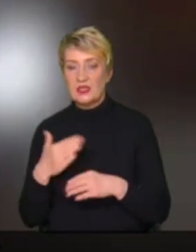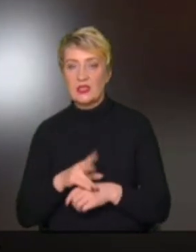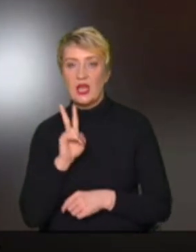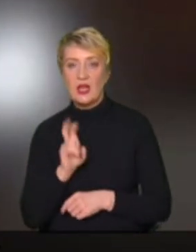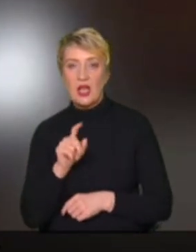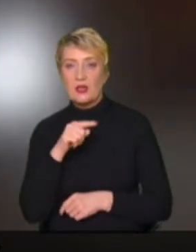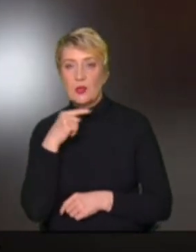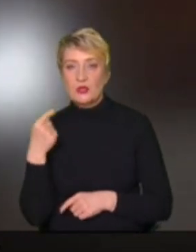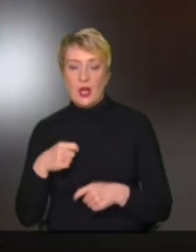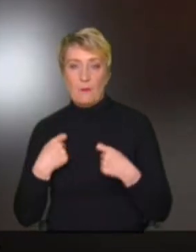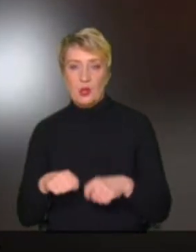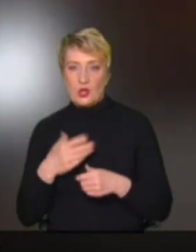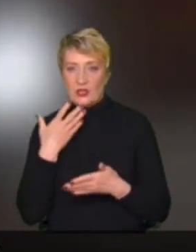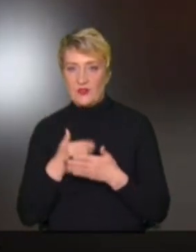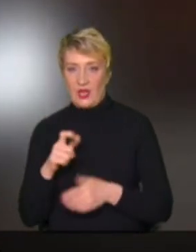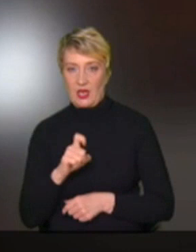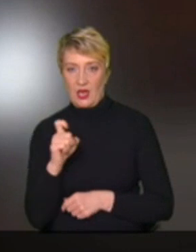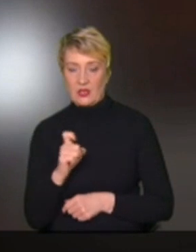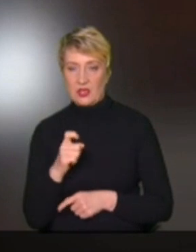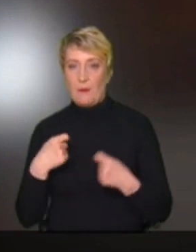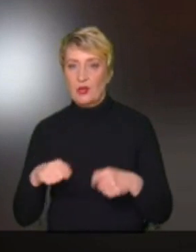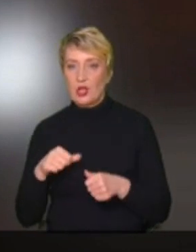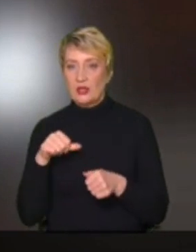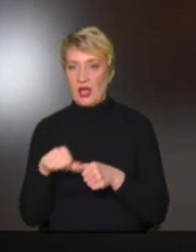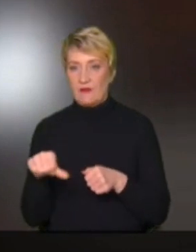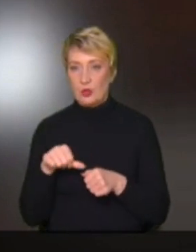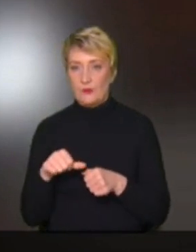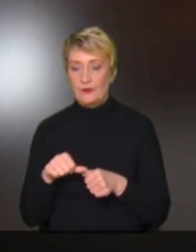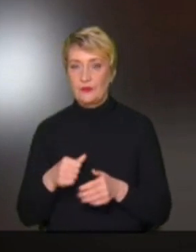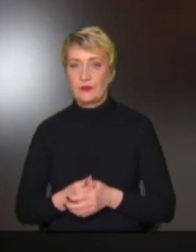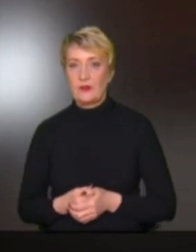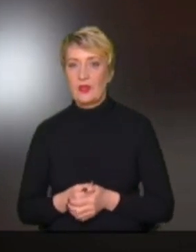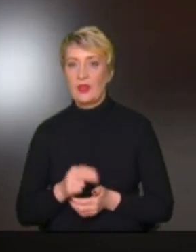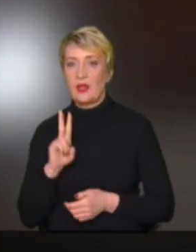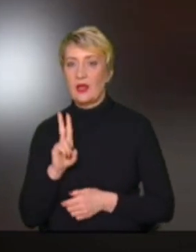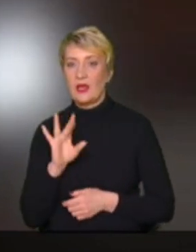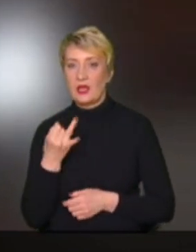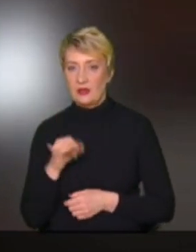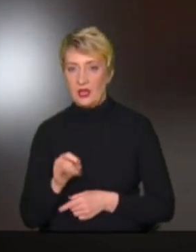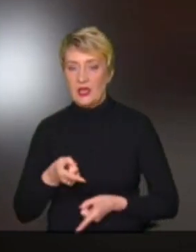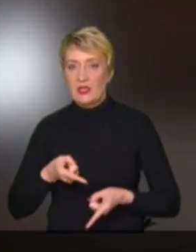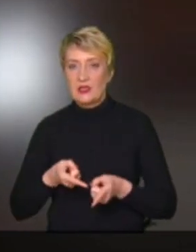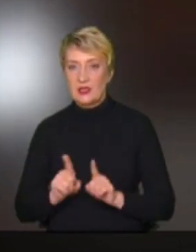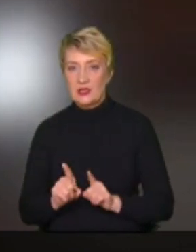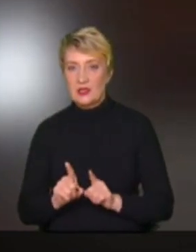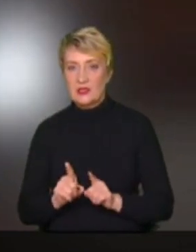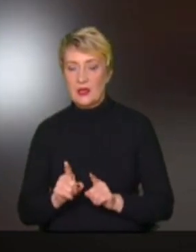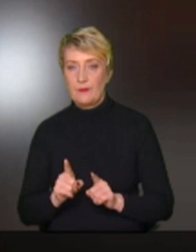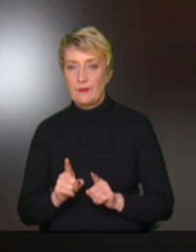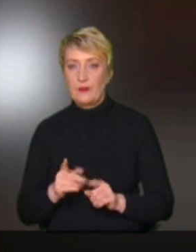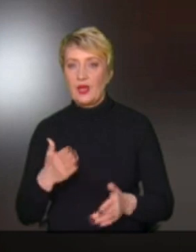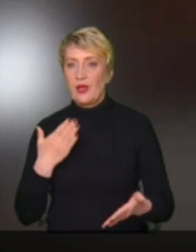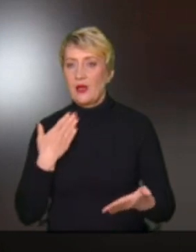продає свій газ і продає нафту. І наразі Китай, дійсно, він також орієнтувався на